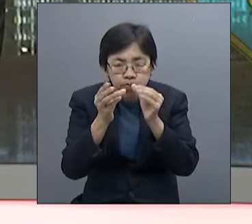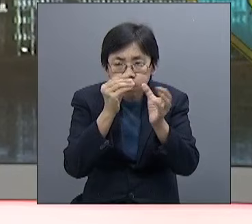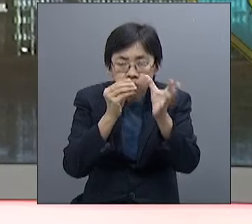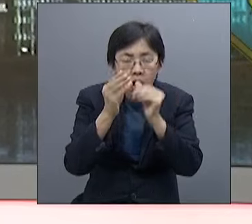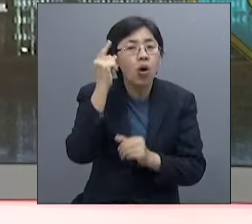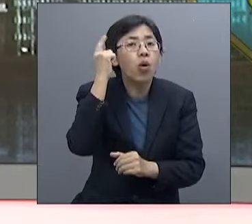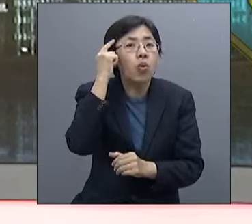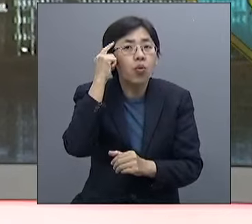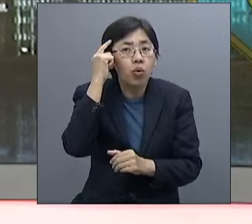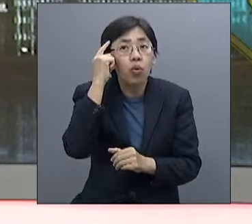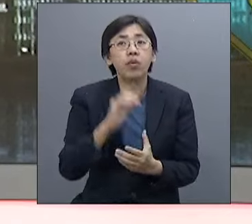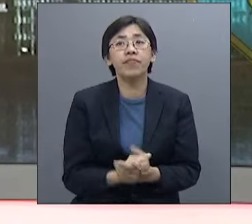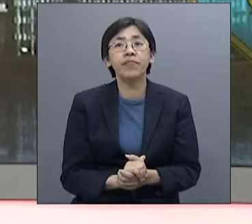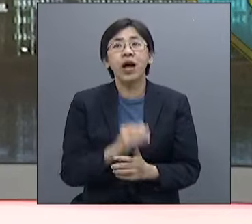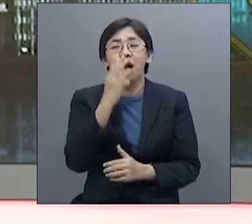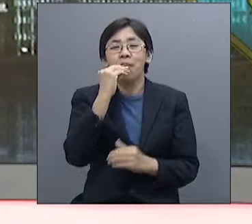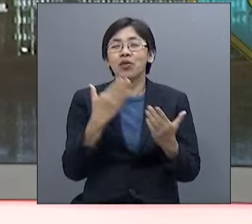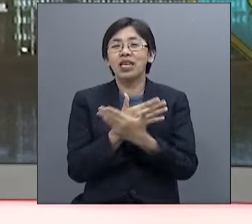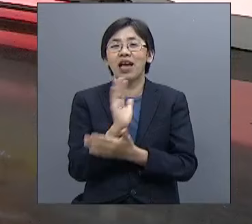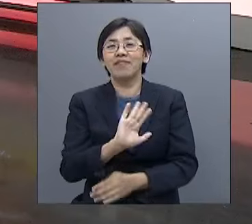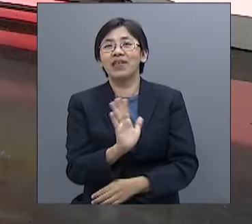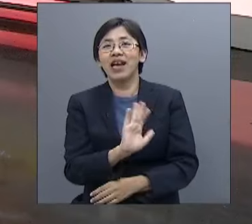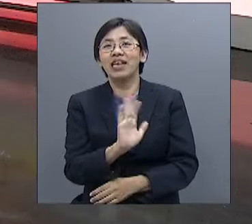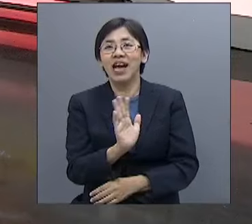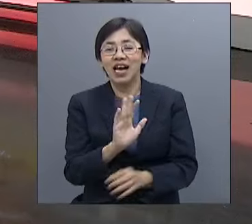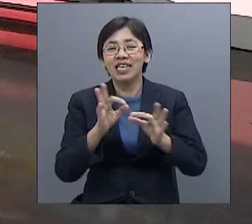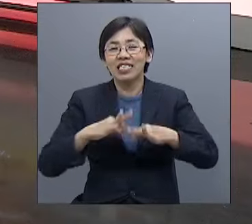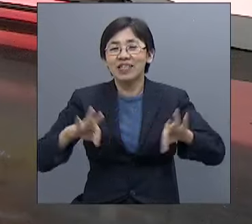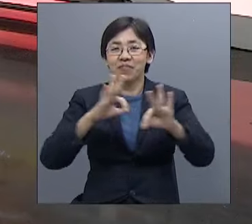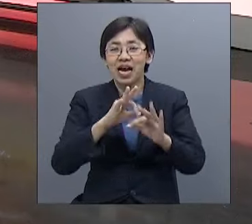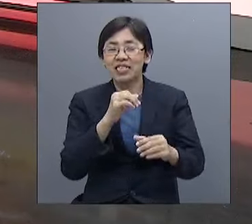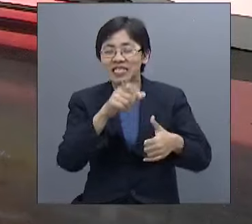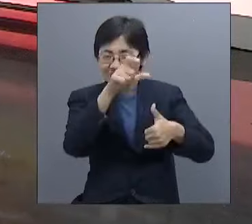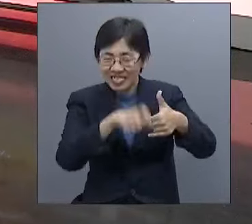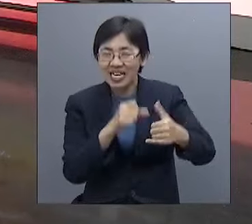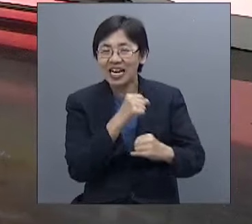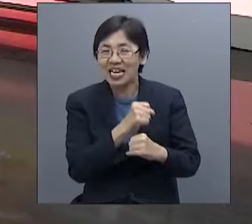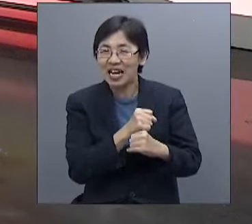แต่ว่าอะไรก็พูดแทนไม่ได้นอกจากผลแห่งการกระทำนะคะ ค่ะขอบคุณค่ะ